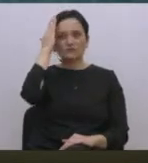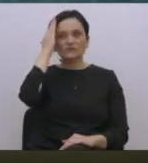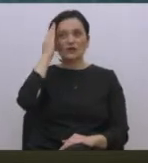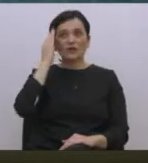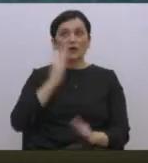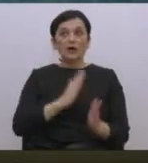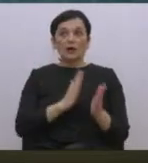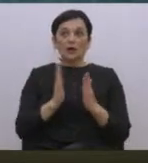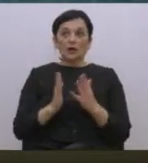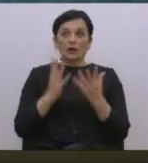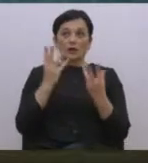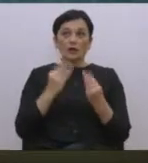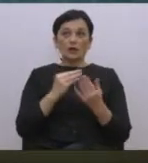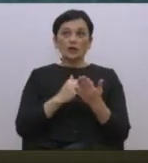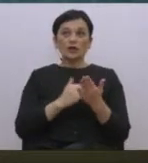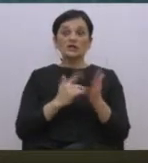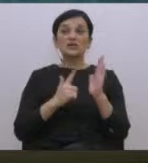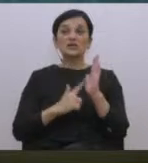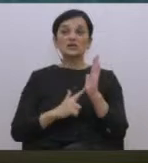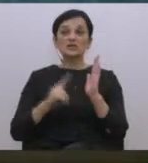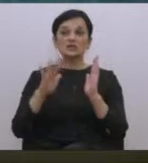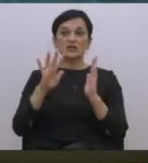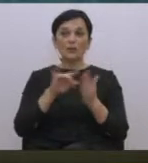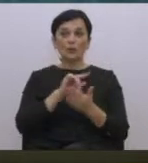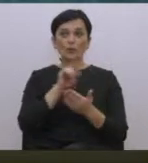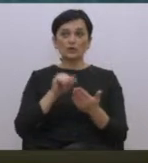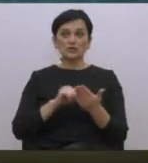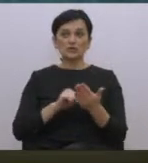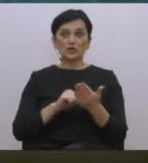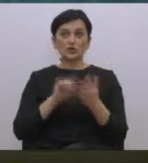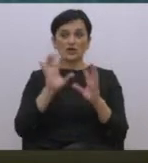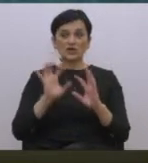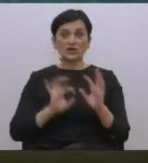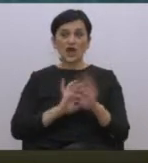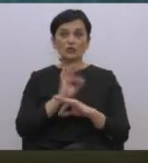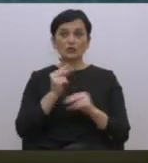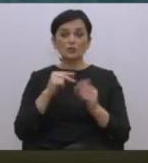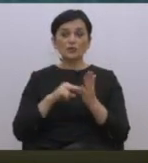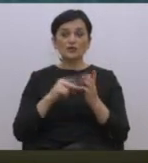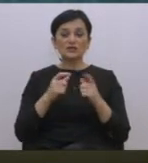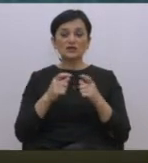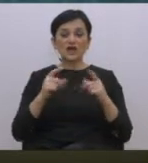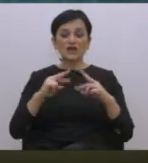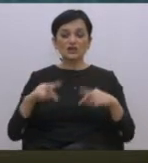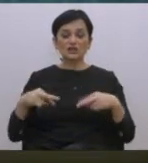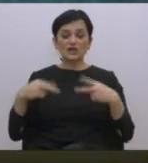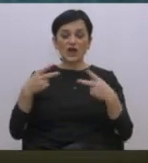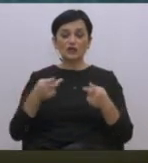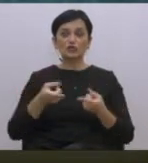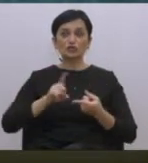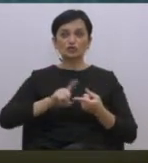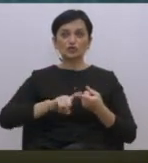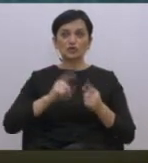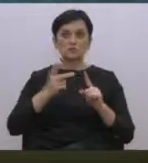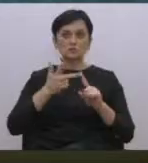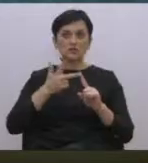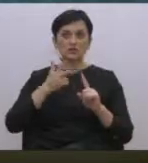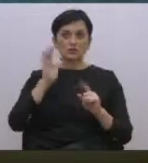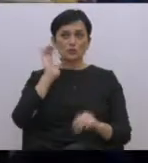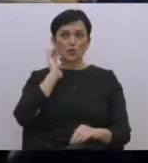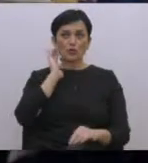Cârvi că David de tristese că samos da metrut mete săcetxe, cârmo inspecții pasian cârgal debat, gardaknis șesache mesaj